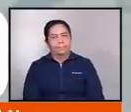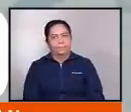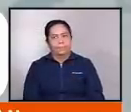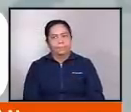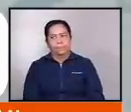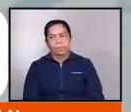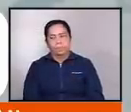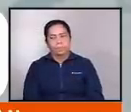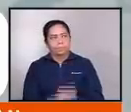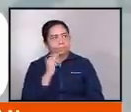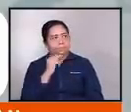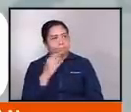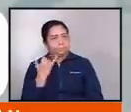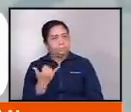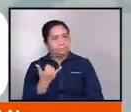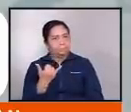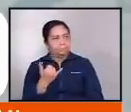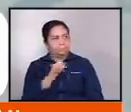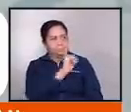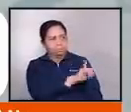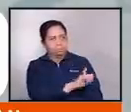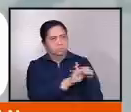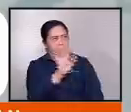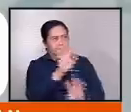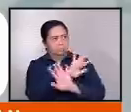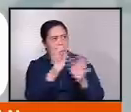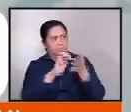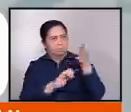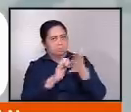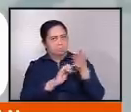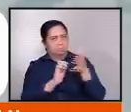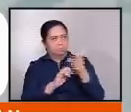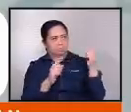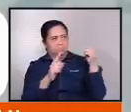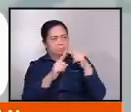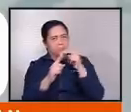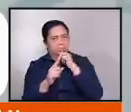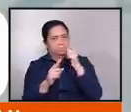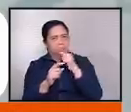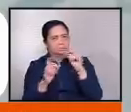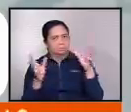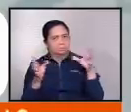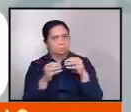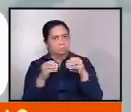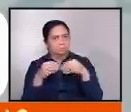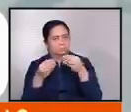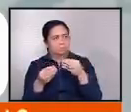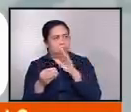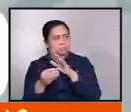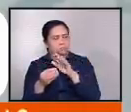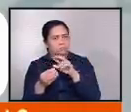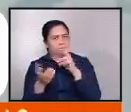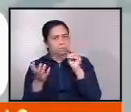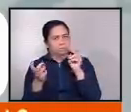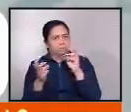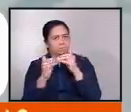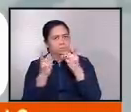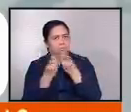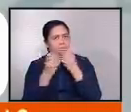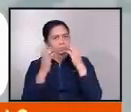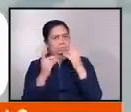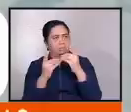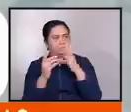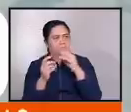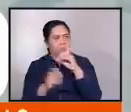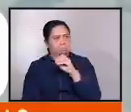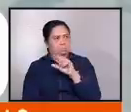Okay lang, ma'am. Madam, for the meantime, status ko po muna. Wala hong munang bawasan hanggat hindi po na nakakapagbigay po ng kanilang stand ang DepEd at saka po